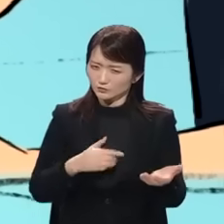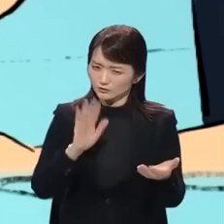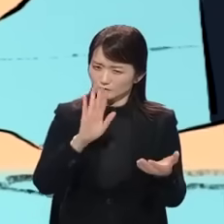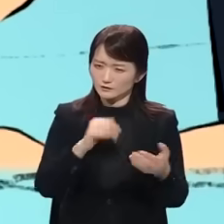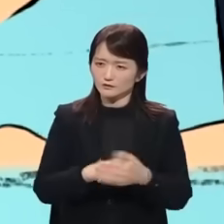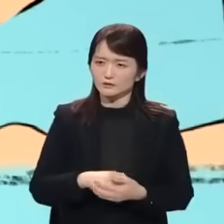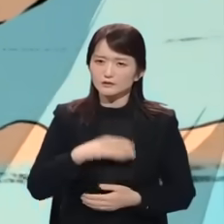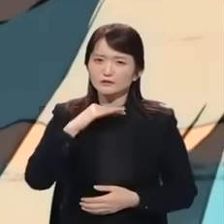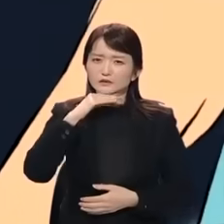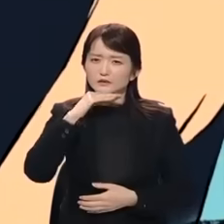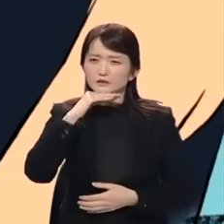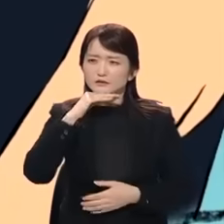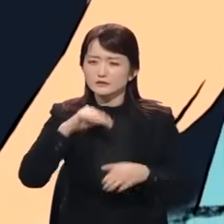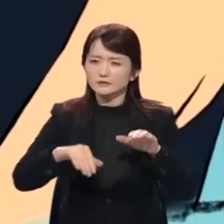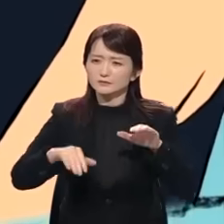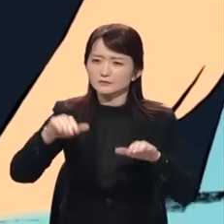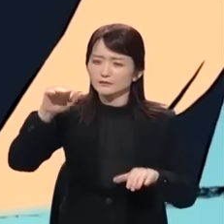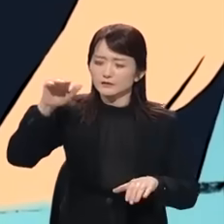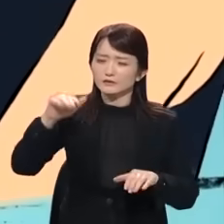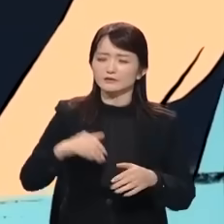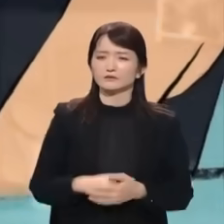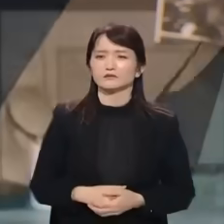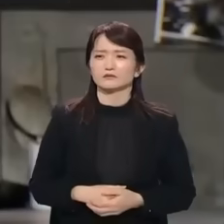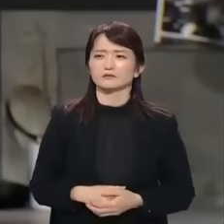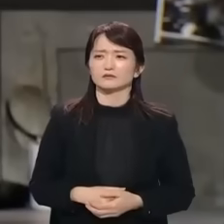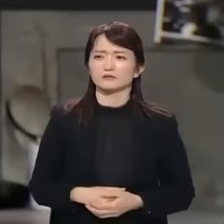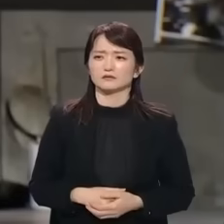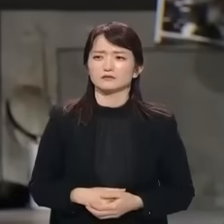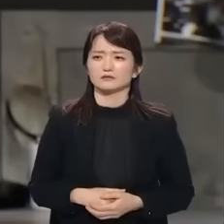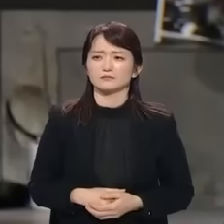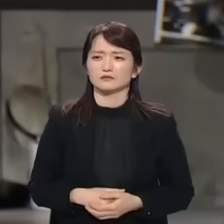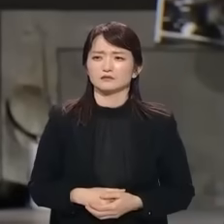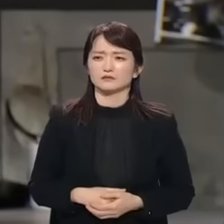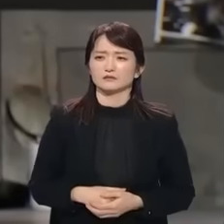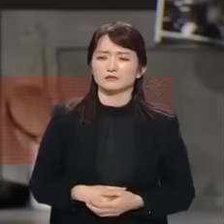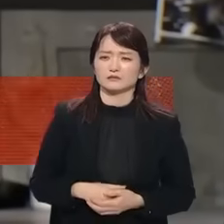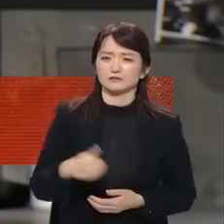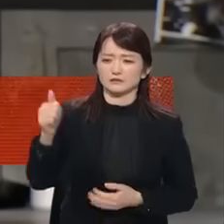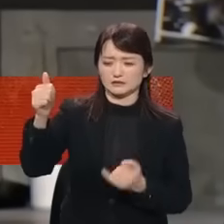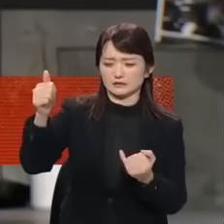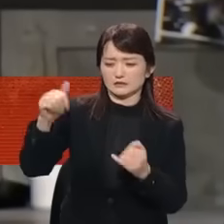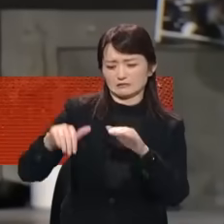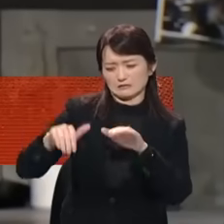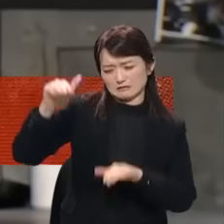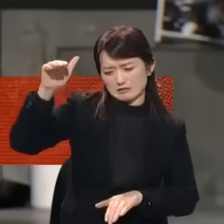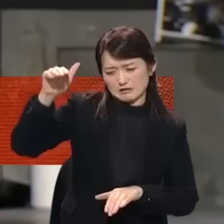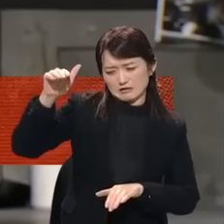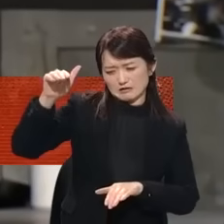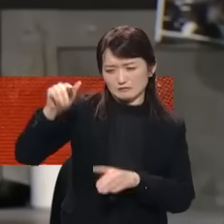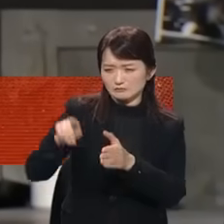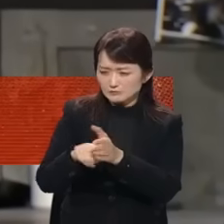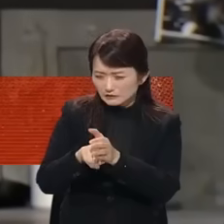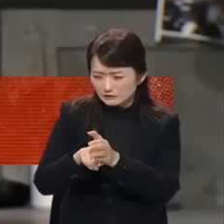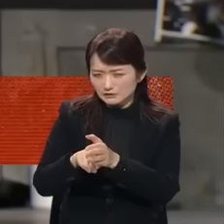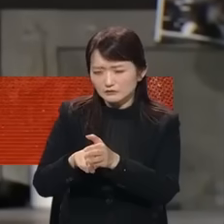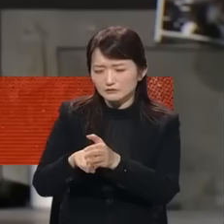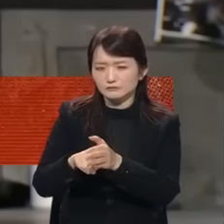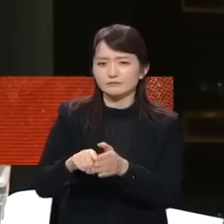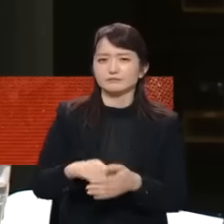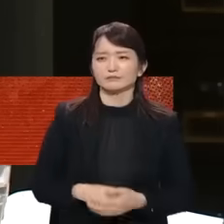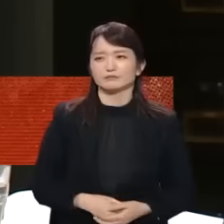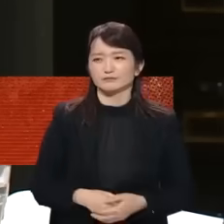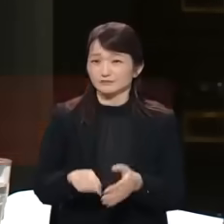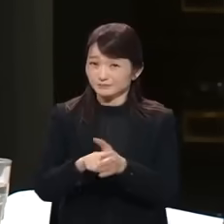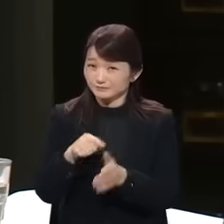나이 차게도 굉장히 많이납니다 글자가 들어 자식을 되는 그런 여성이었기 때문에 에이 진짠가 보다 그렇게 믿었다는 거예요 믿고